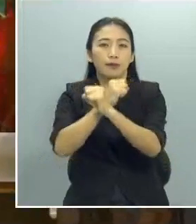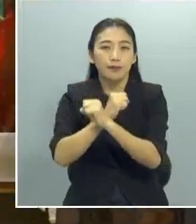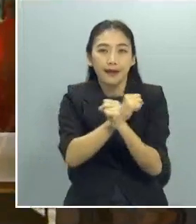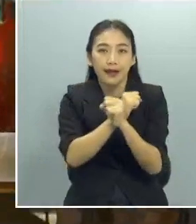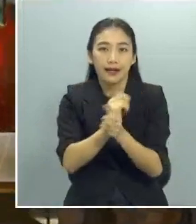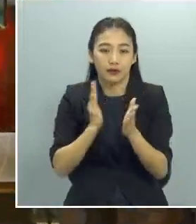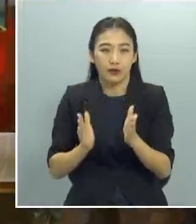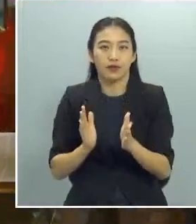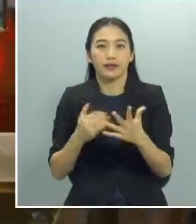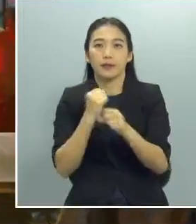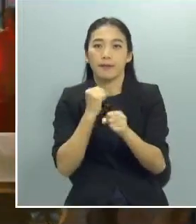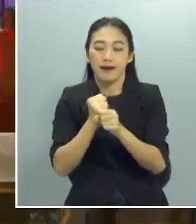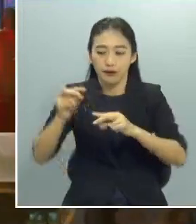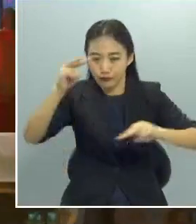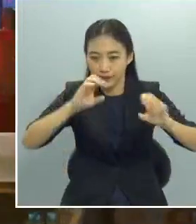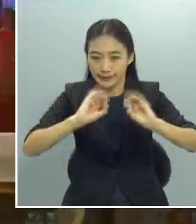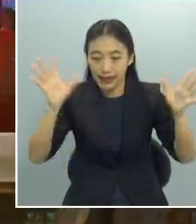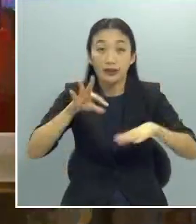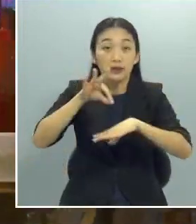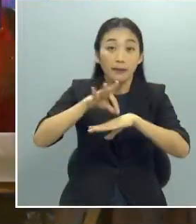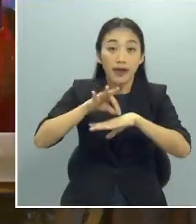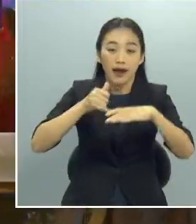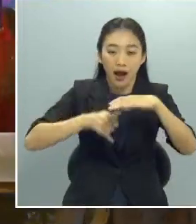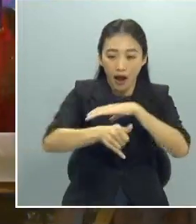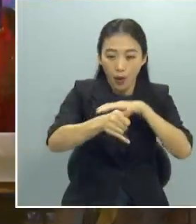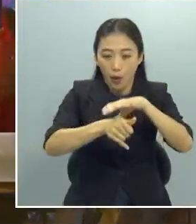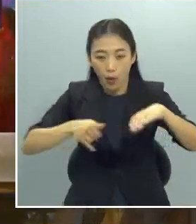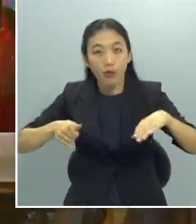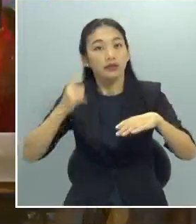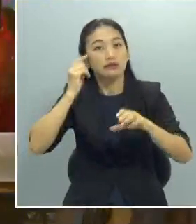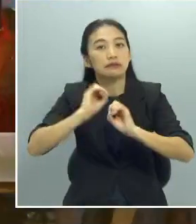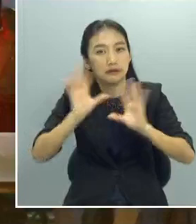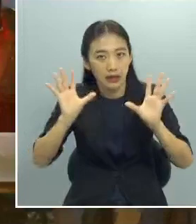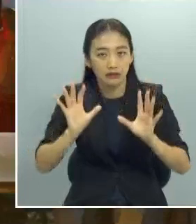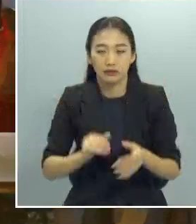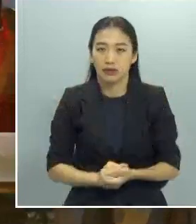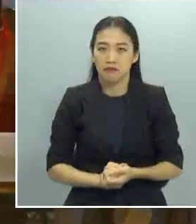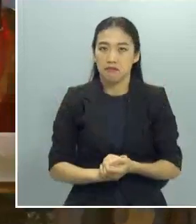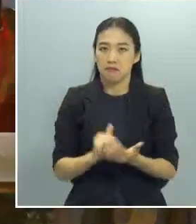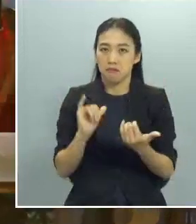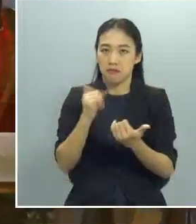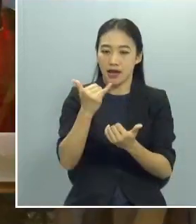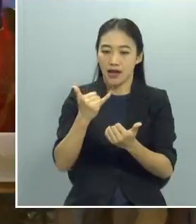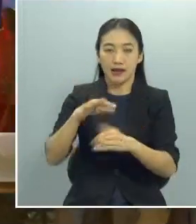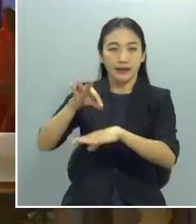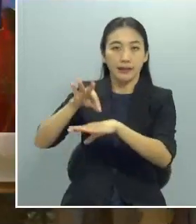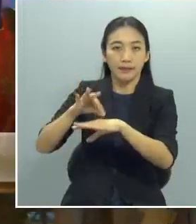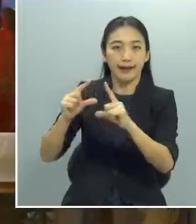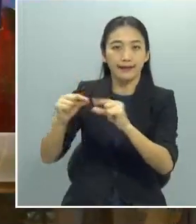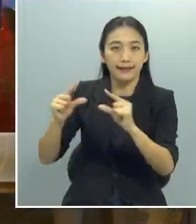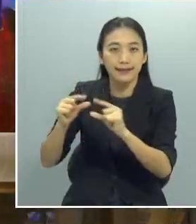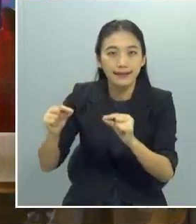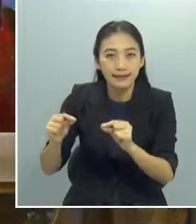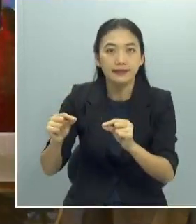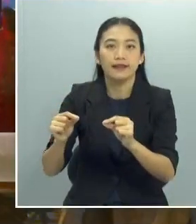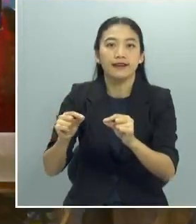ประจำกำหนดจุดเข้าออกที่ชัดเจนแล้วก็จัดจุดบริการรับส่งเรื่องของแท็กซี่สาธารณะด้วยก็เสนอเป็นพื้นที่